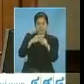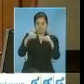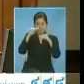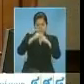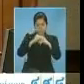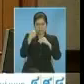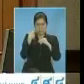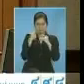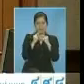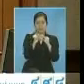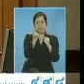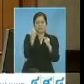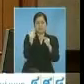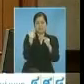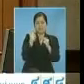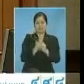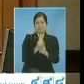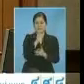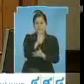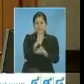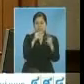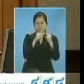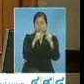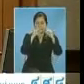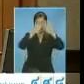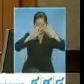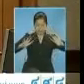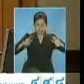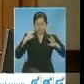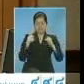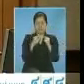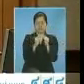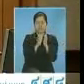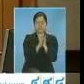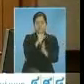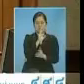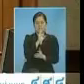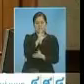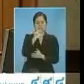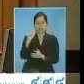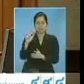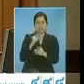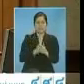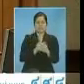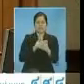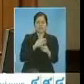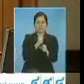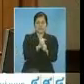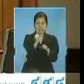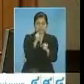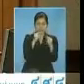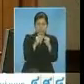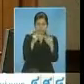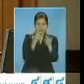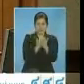ประชากรทั้งหมดของประชาคมอาเซียน600ล้านคนค่ะนั่นหมายถึงการที่เราจะได้มีการที่จะสร้างเสริมรายได้